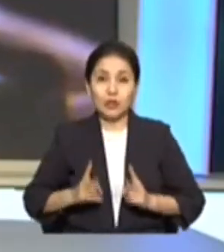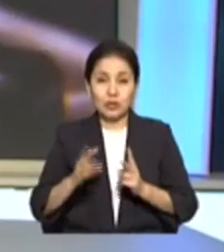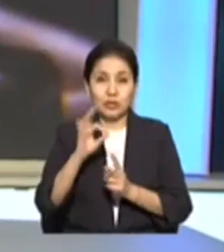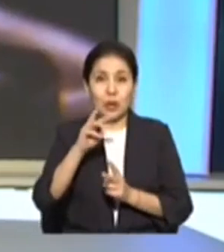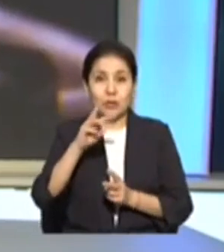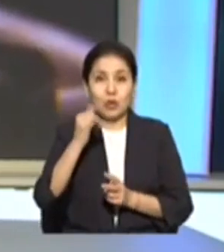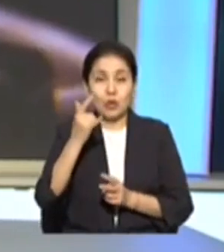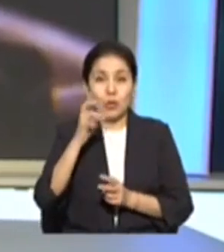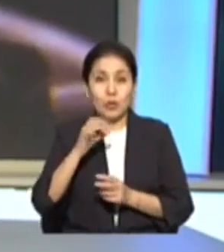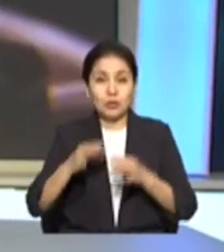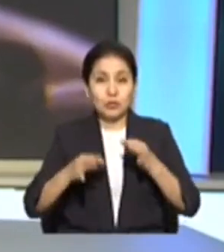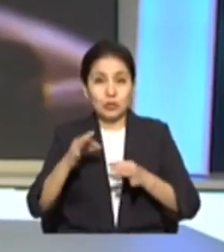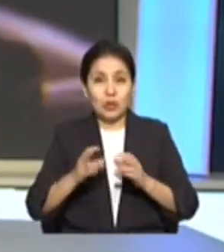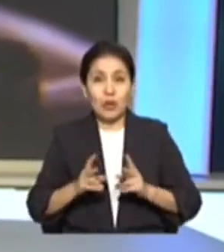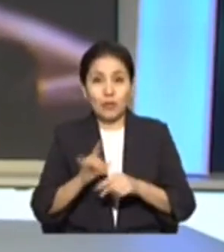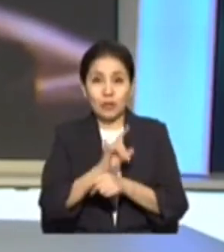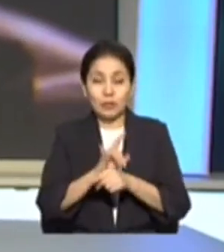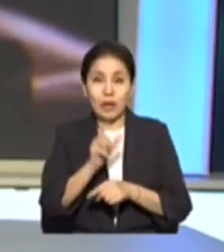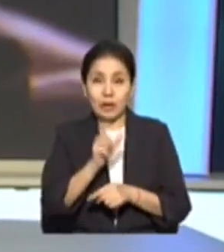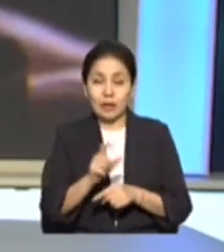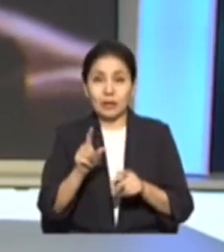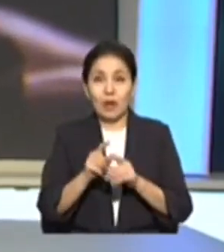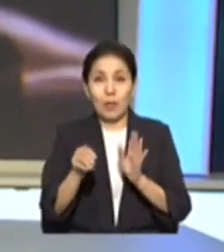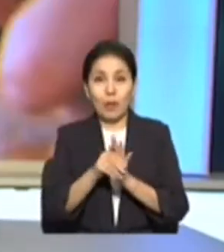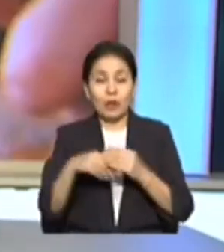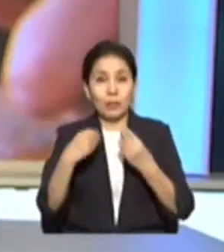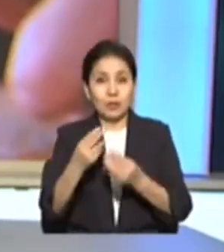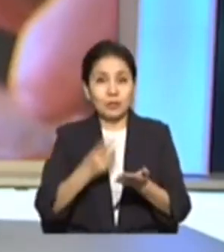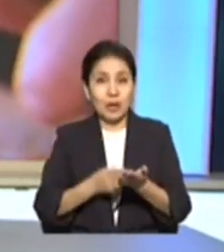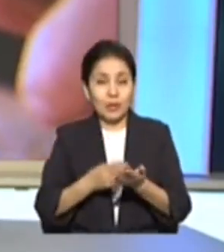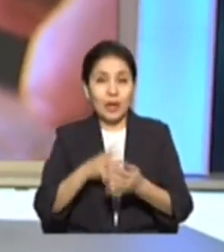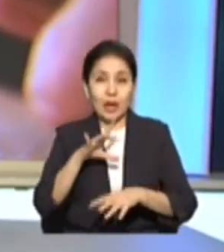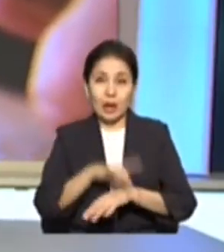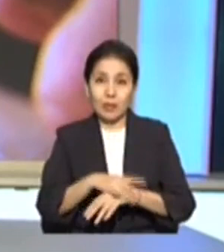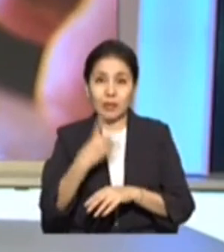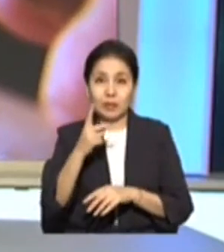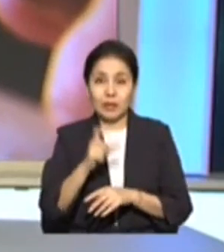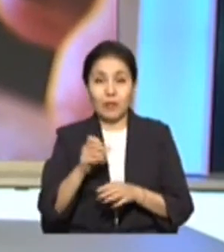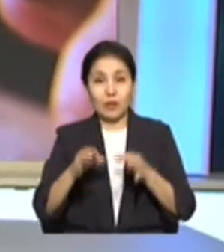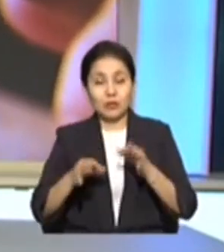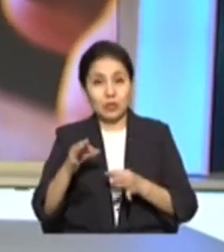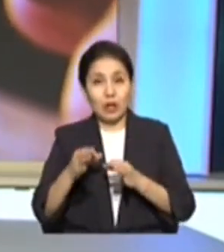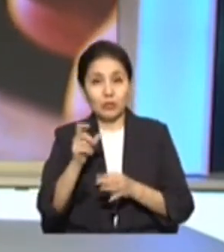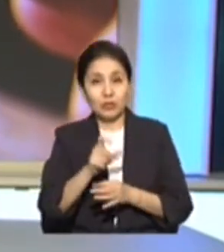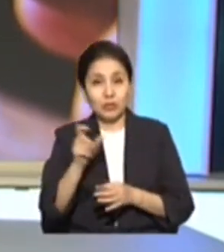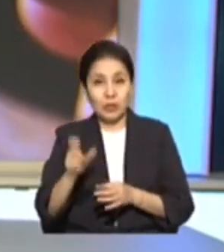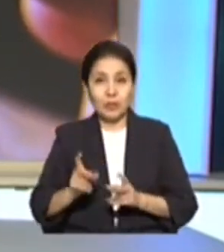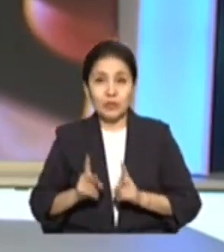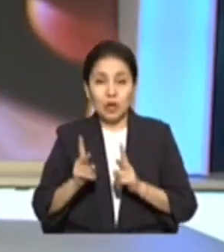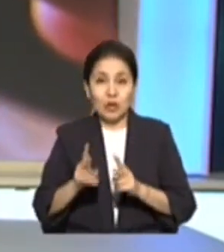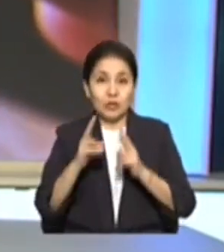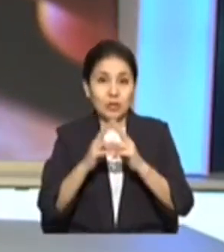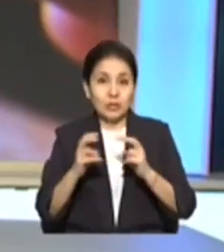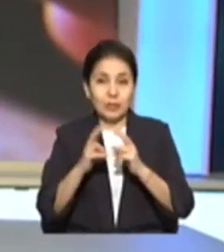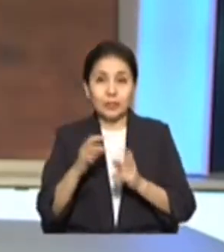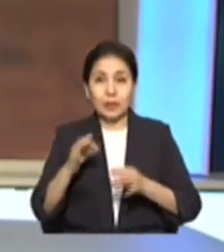bo'yicha Mirzo Ulug'bek tuman sudida firibgarlik va pora berishga dalolat qilishda ayblanayotgan 2 nafar sudlanuvchiga oid jinoyat ishi ko'rib